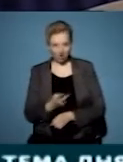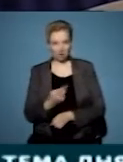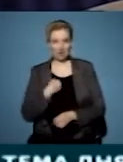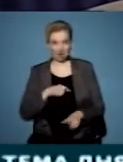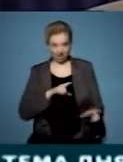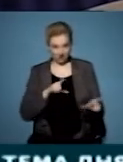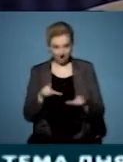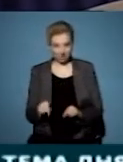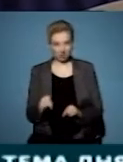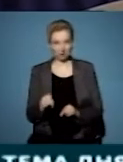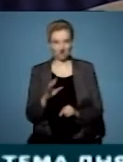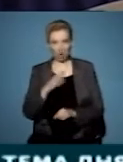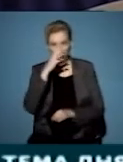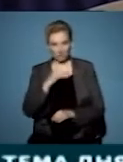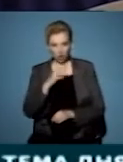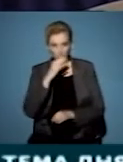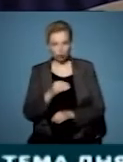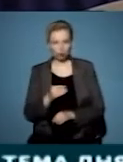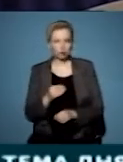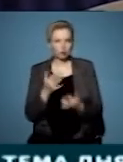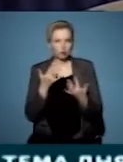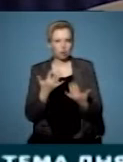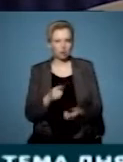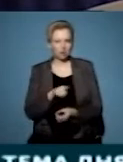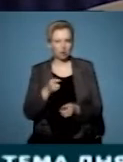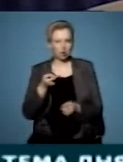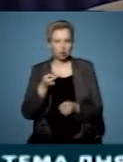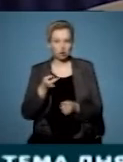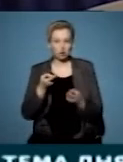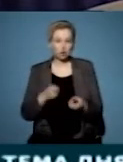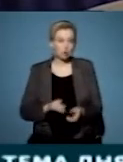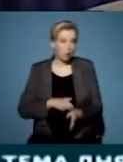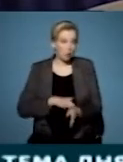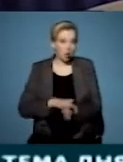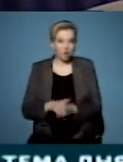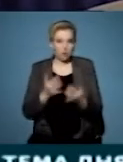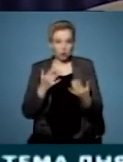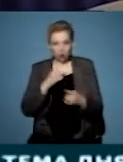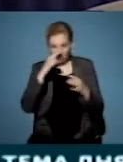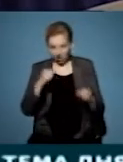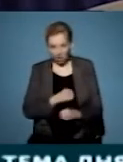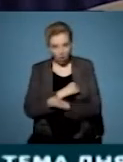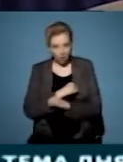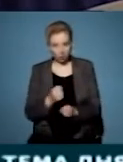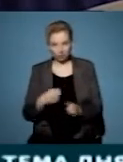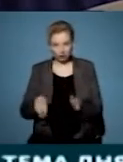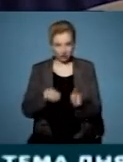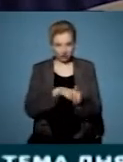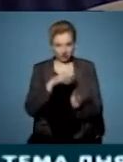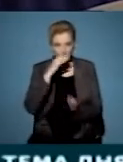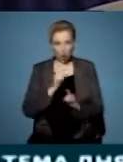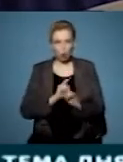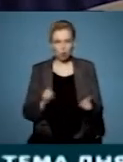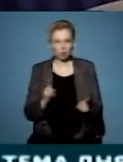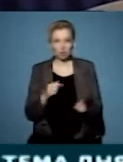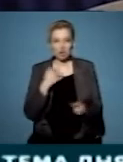їздила в маршрутках, настільки вони дійсно переповнені, настільки неможливо сісти в маршрутку, особливо,